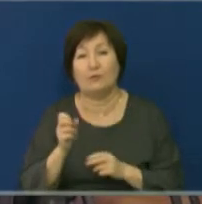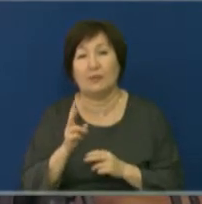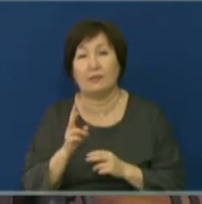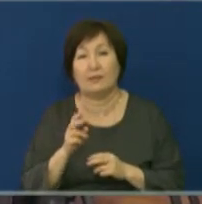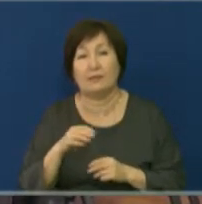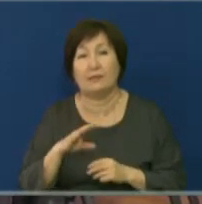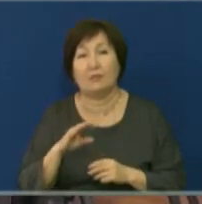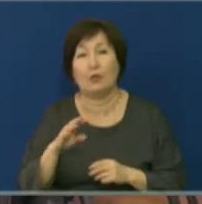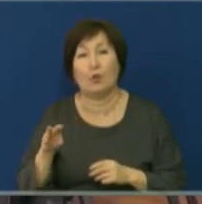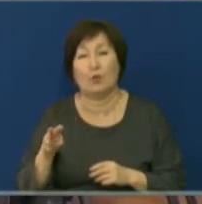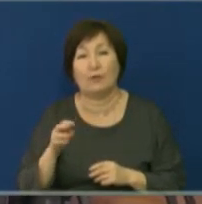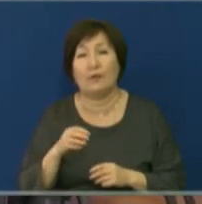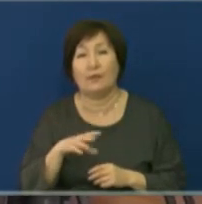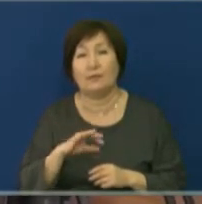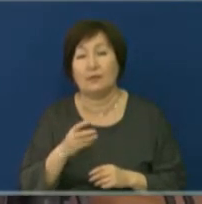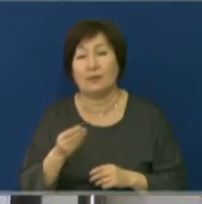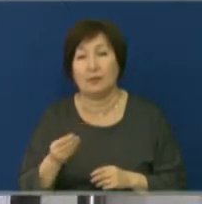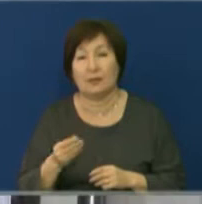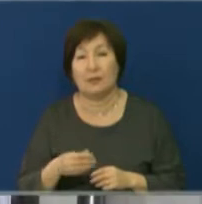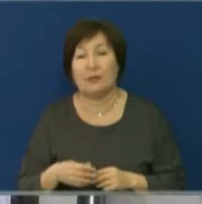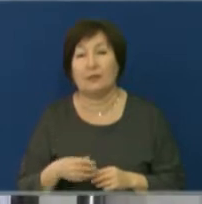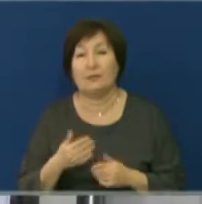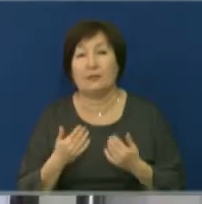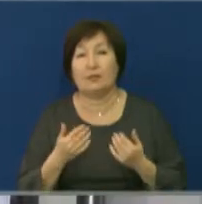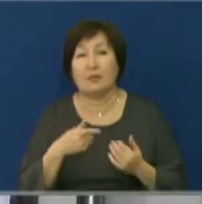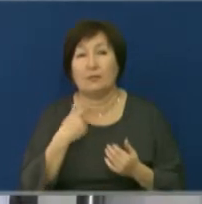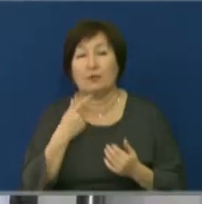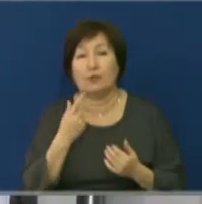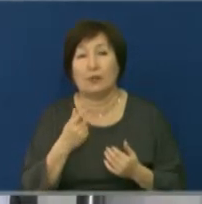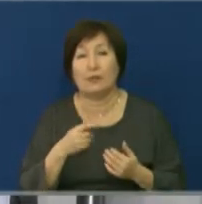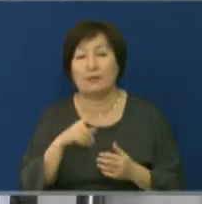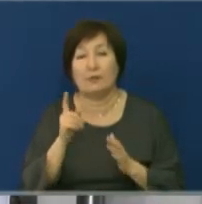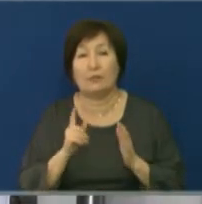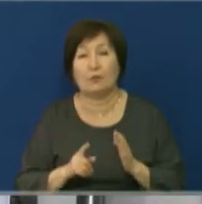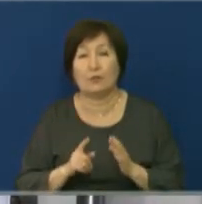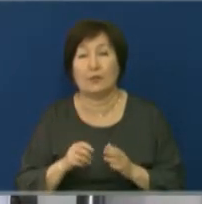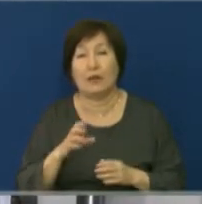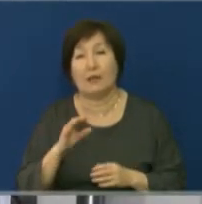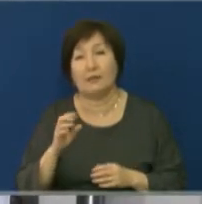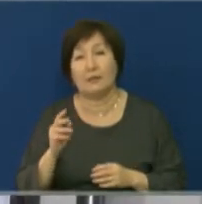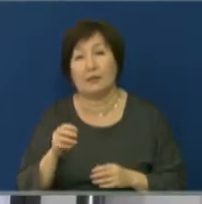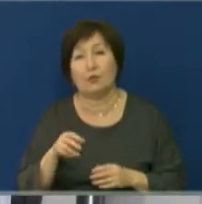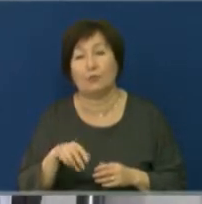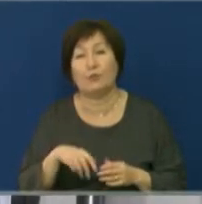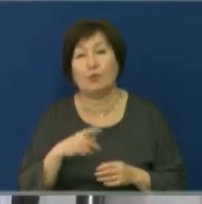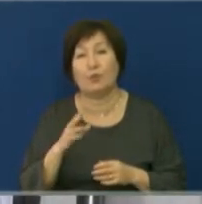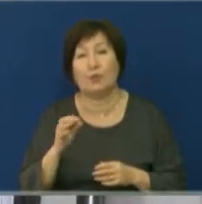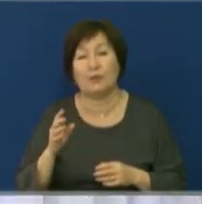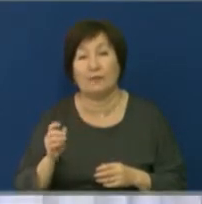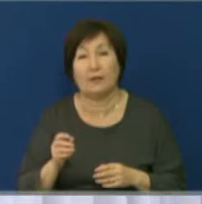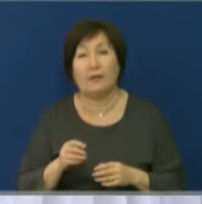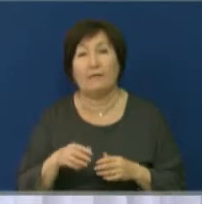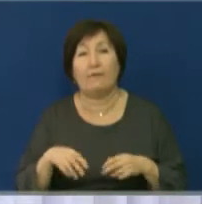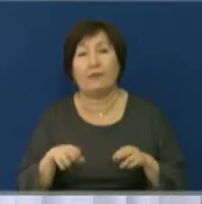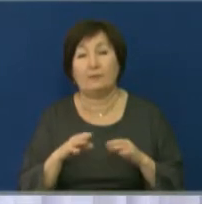Семея проходила в открытом формате. Обсуждались не только итоги деятельности антикоррупционного ведомства и перспективные планы работы. Также